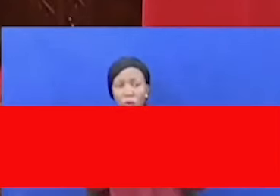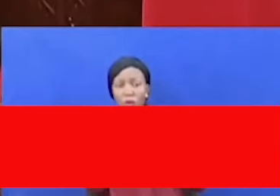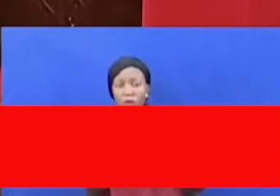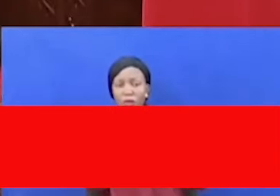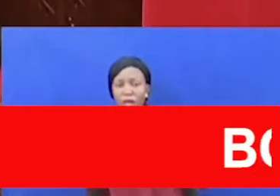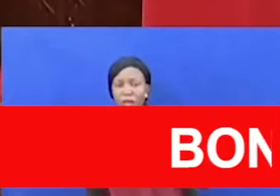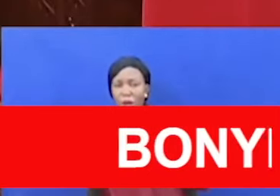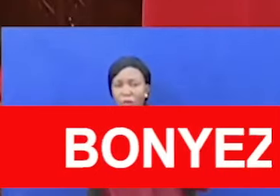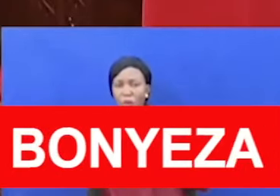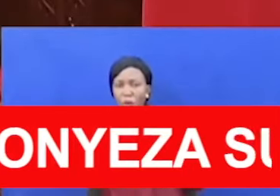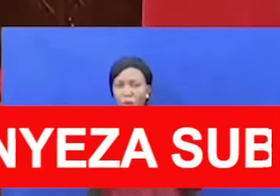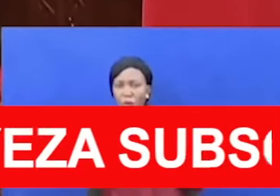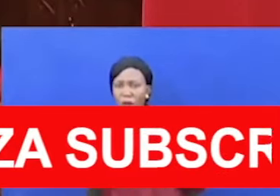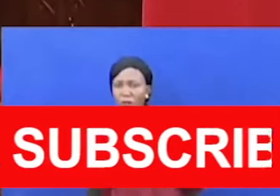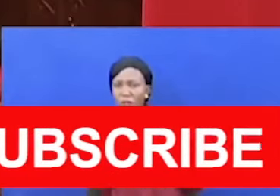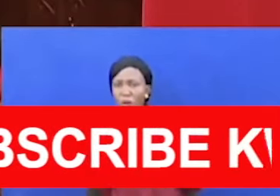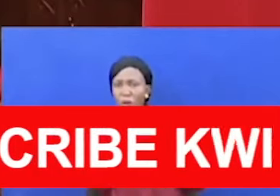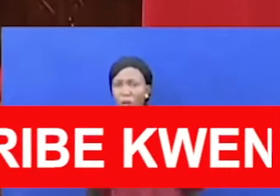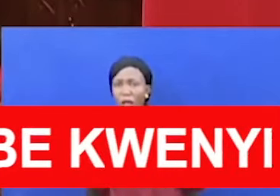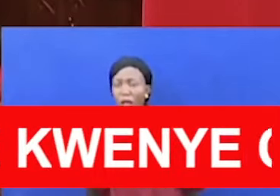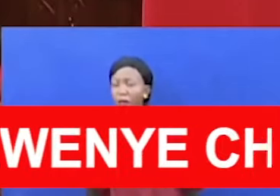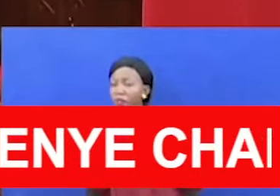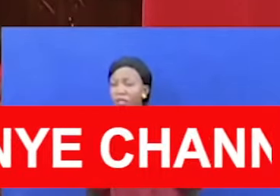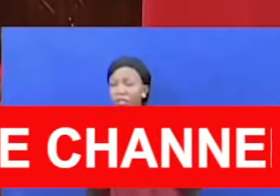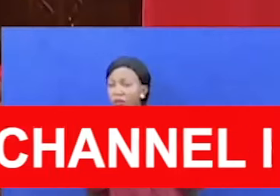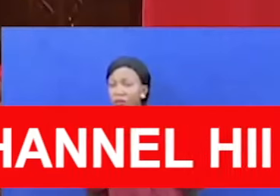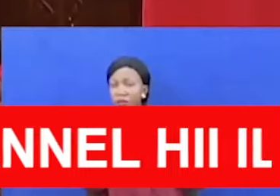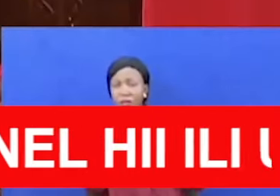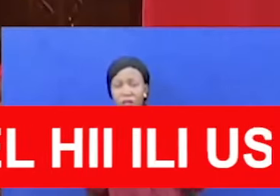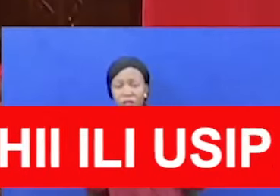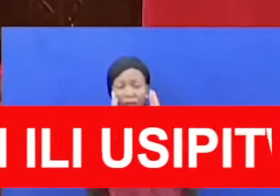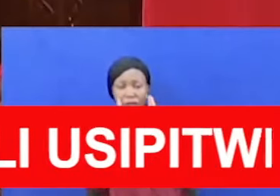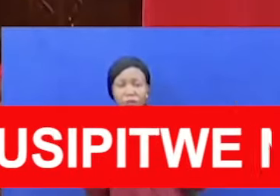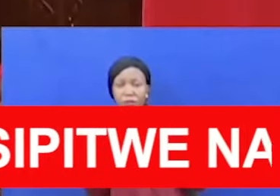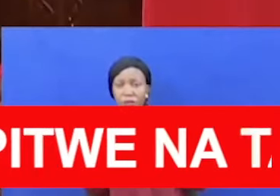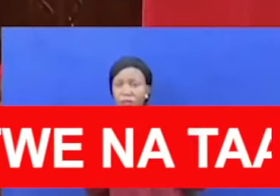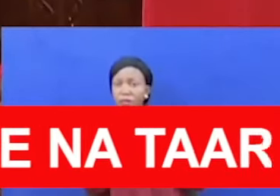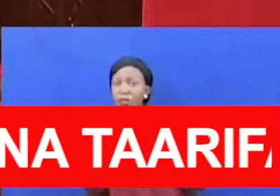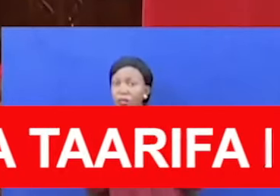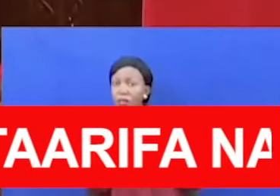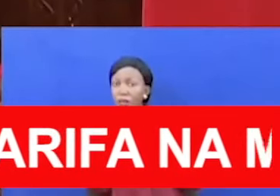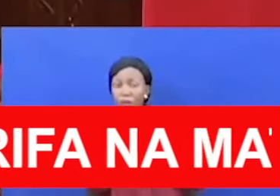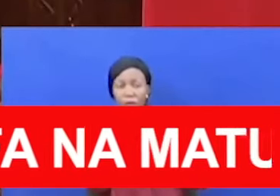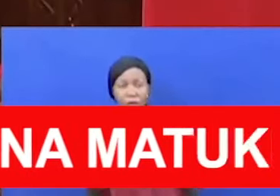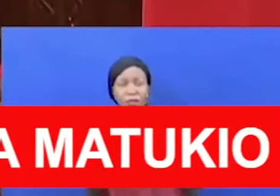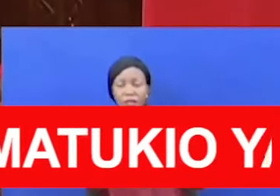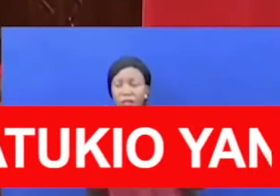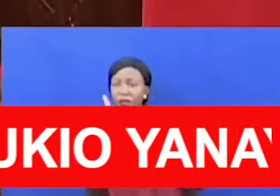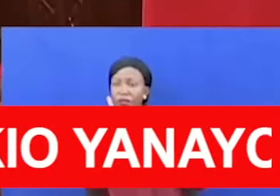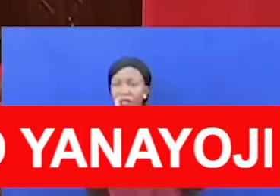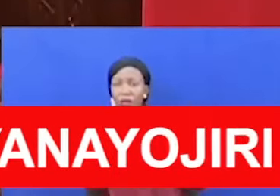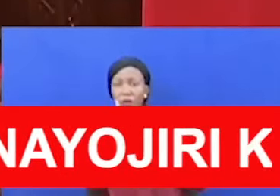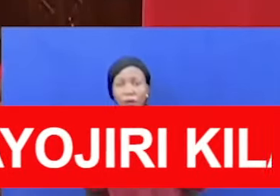pili ni jinsi gani ambavyo mfumo haufanyi kazi vizuri. Sasa mheshimiwa mwenyekiti, niko naomba mwongozo wako. Vijana wako